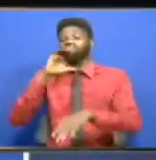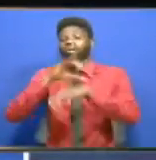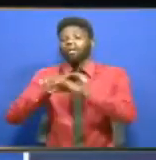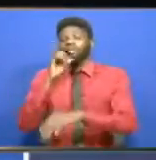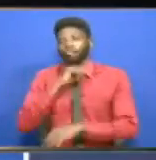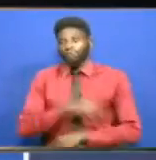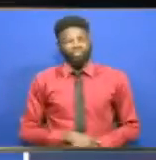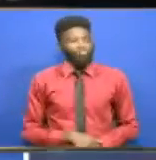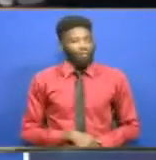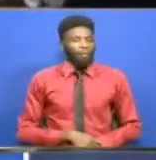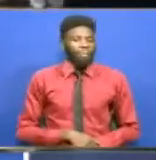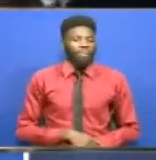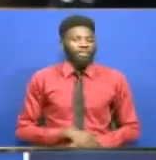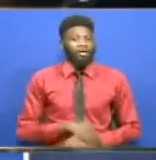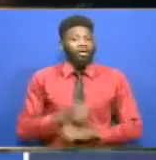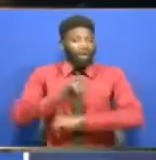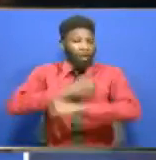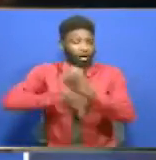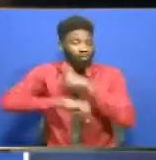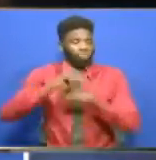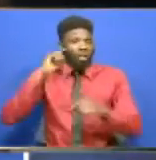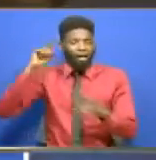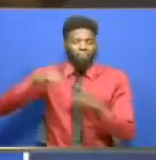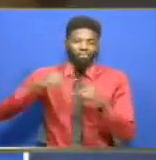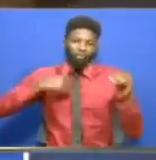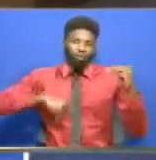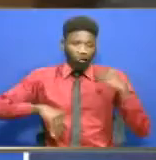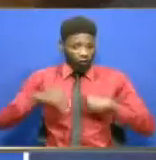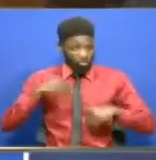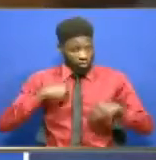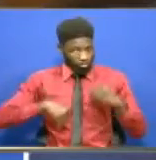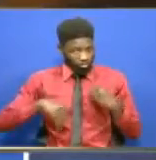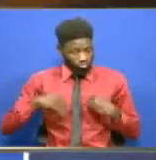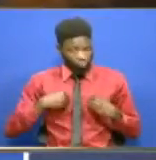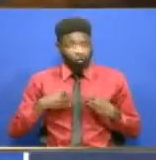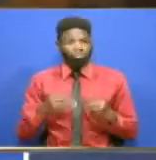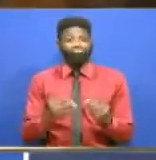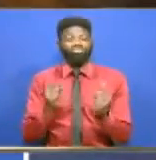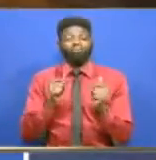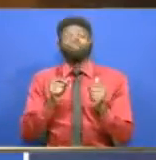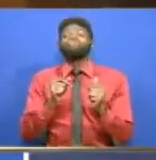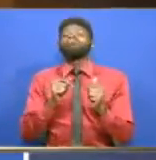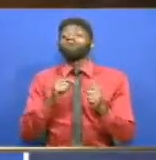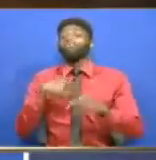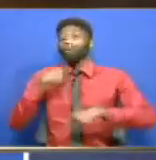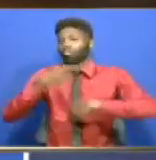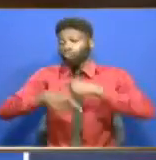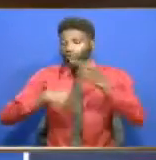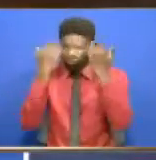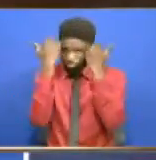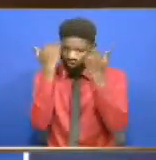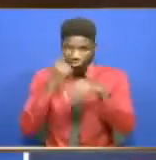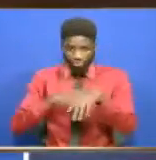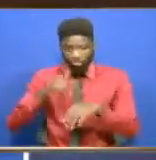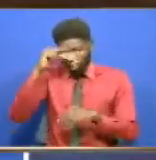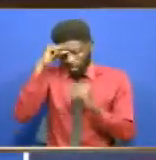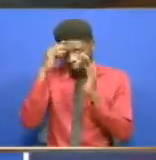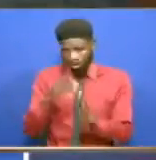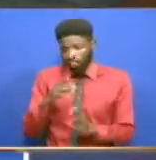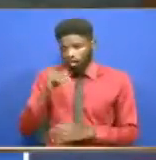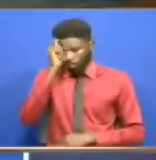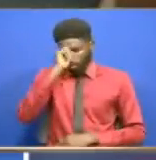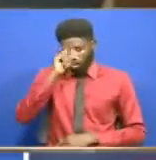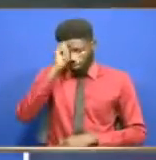Hatua za kukabiliana na ufisadi ziliendelea leo mahakamani huku gavana wa kaunti ya Tharaka Nithi Onesmus